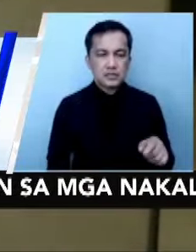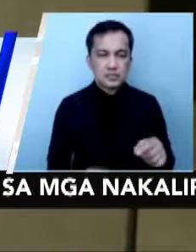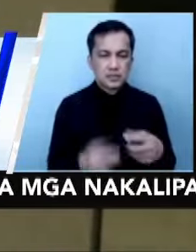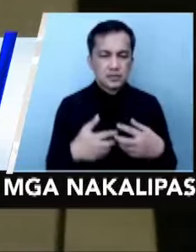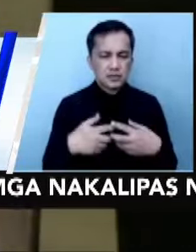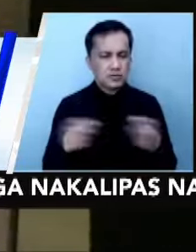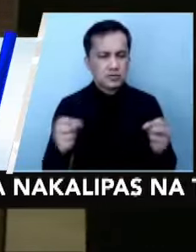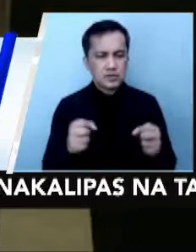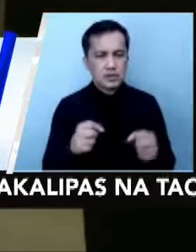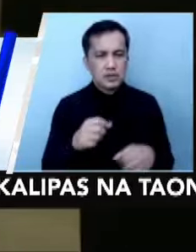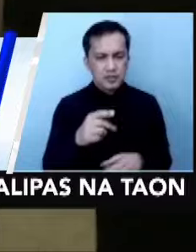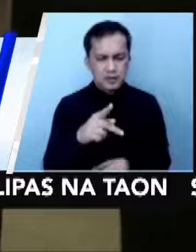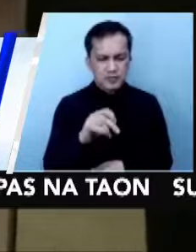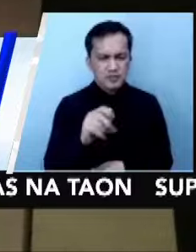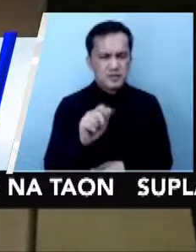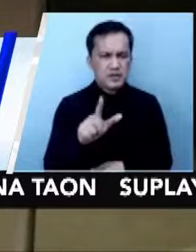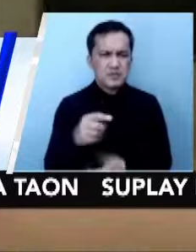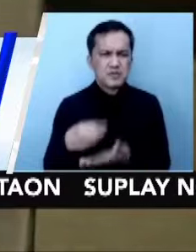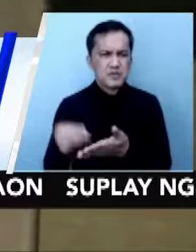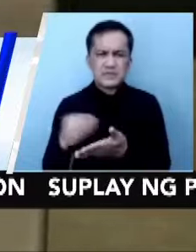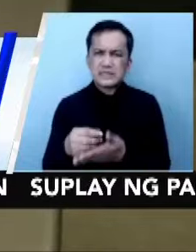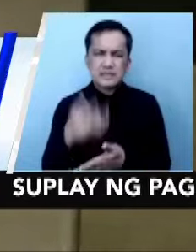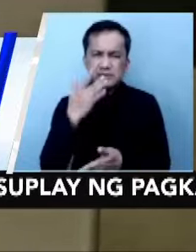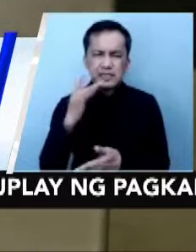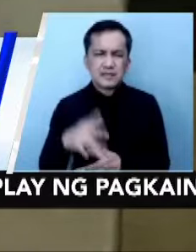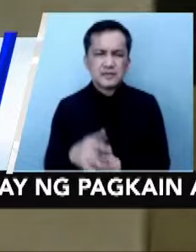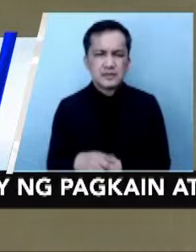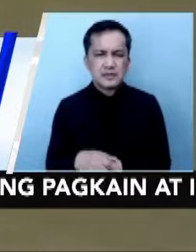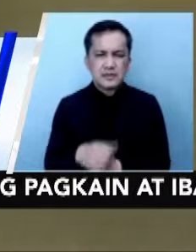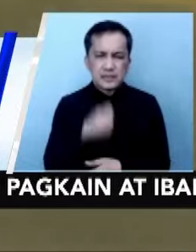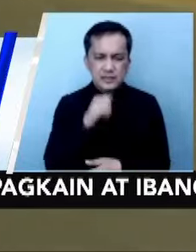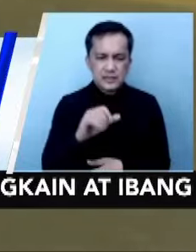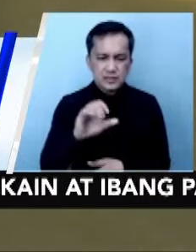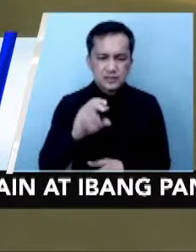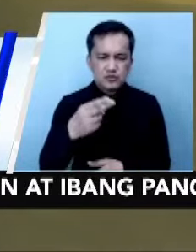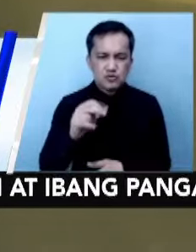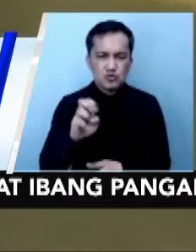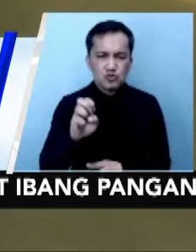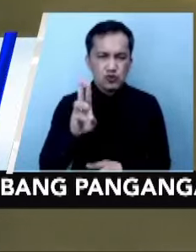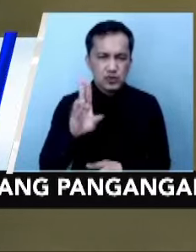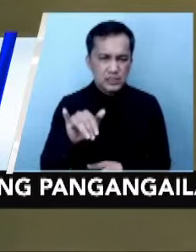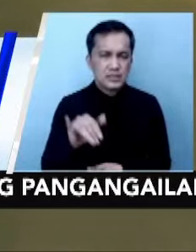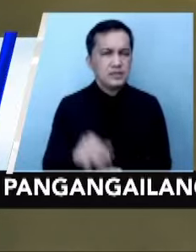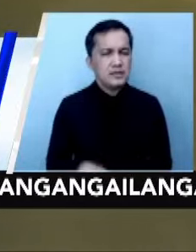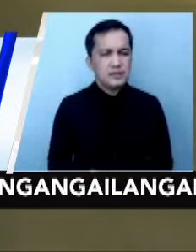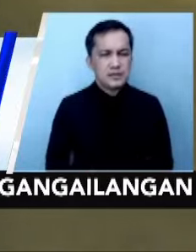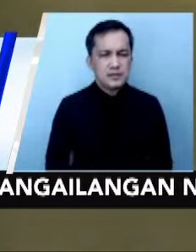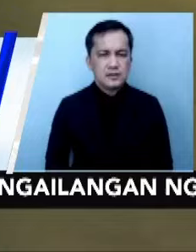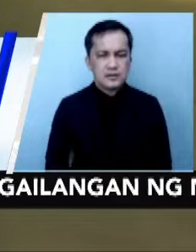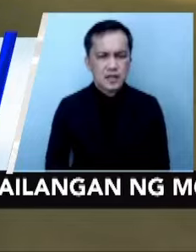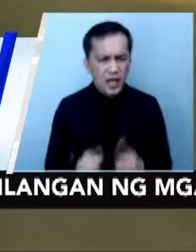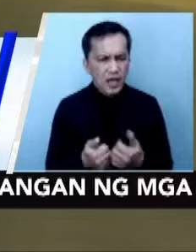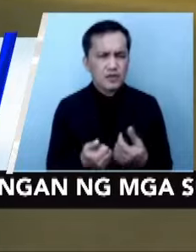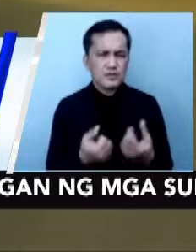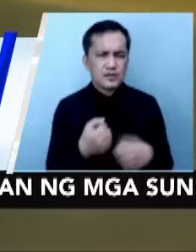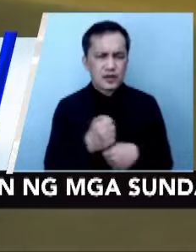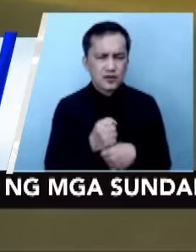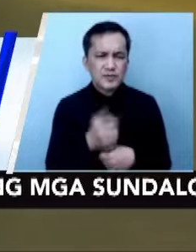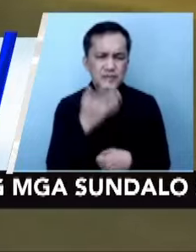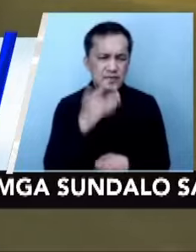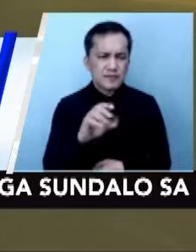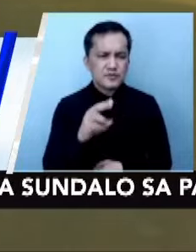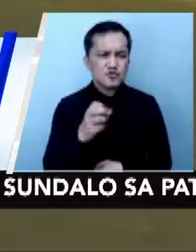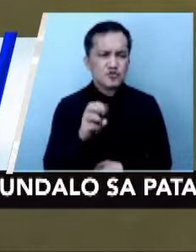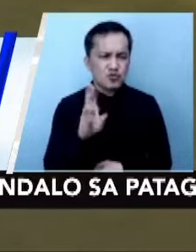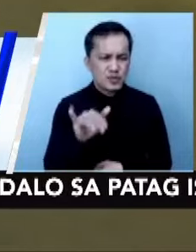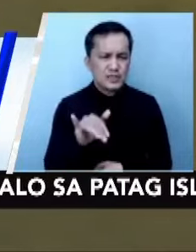Hindi makunat. Hindi chewy, sir. Hindi chewy. Paano nyo nagagawang chewy na chewy? May